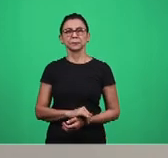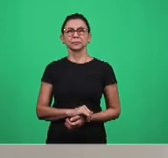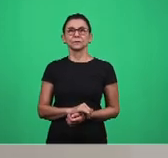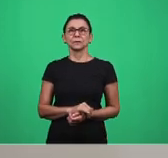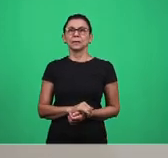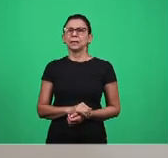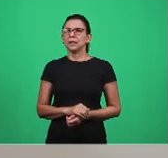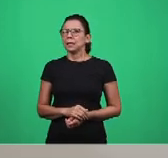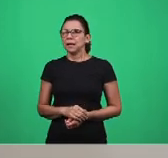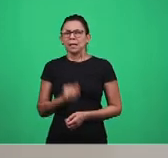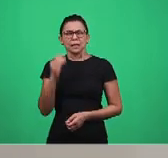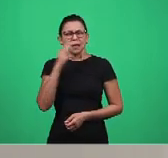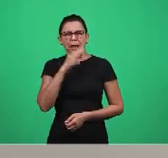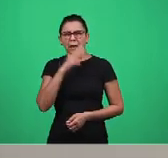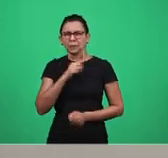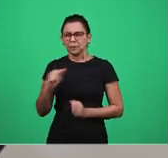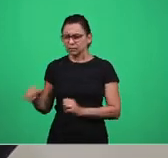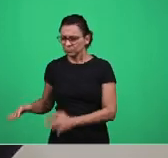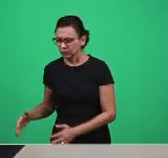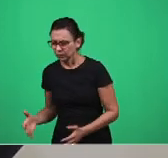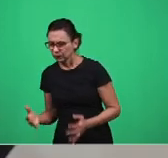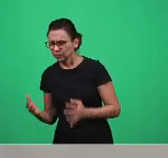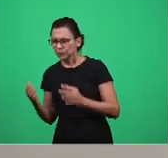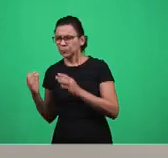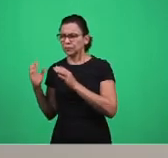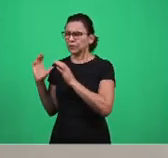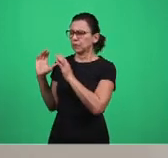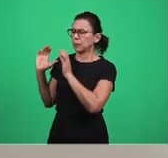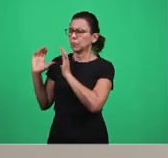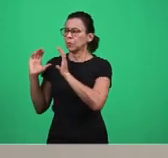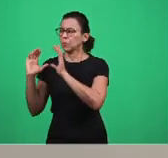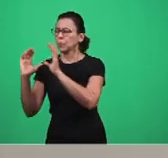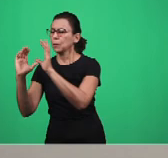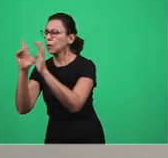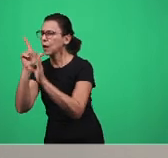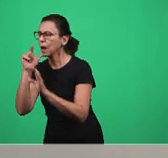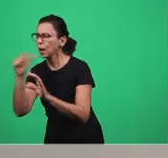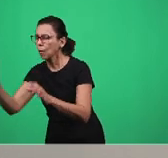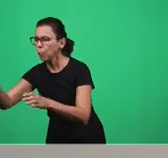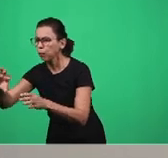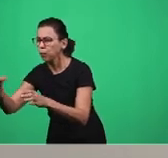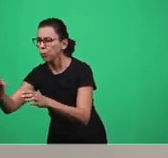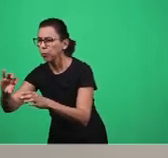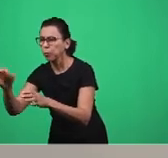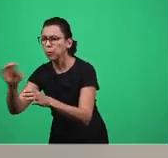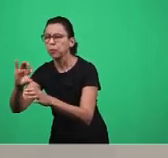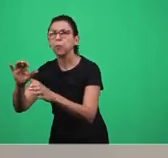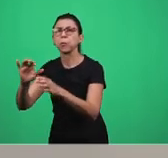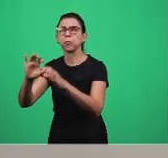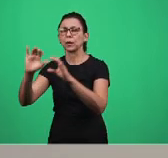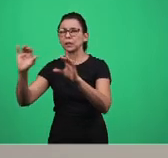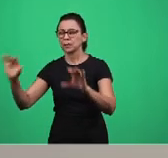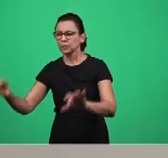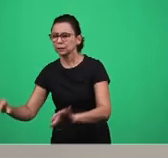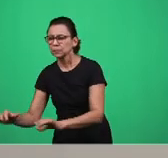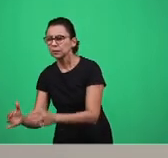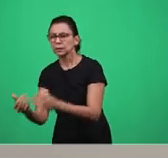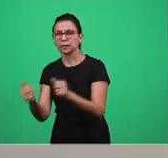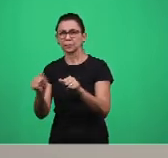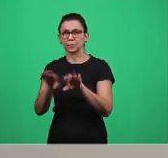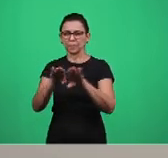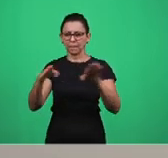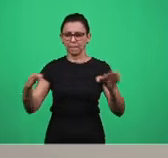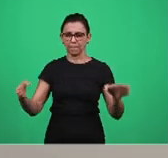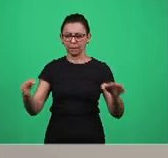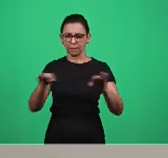intéressant qu'elle prend le vase et met et présente devant eux, qui montre le salut à